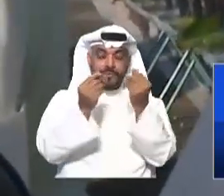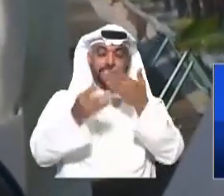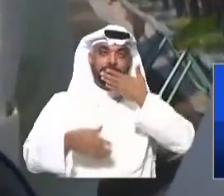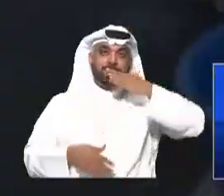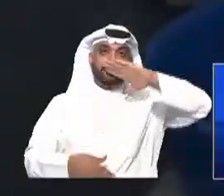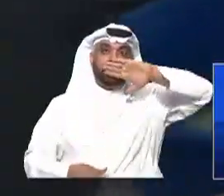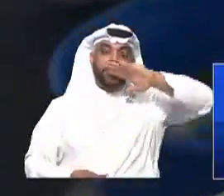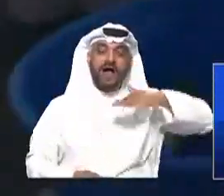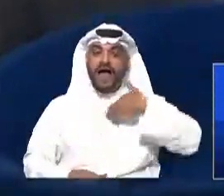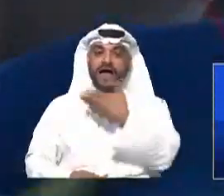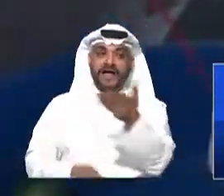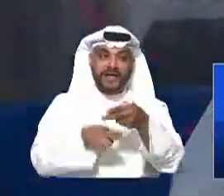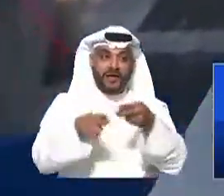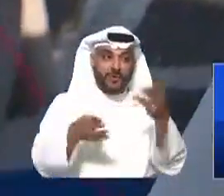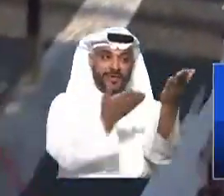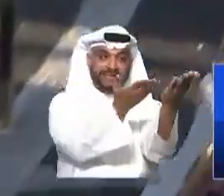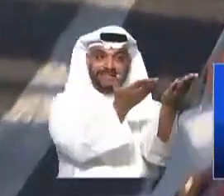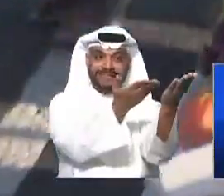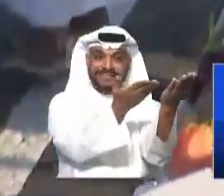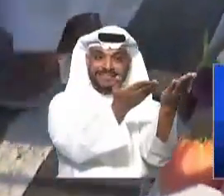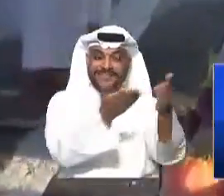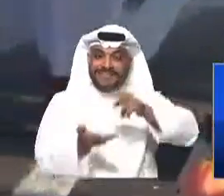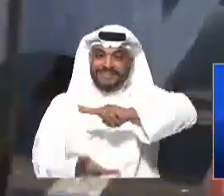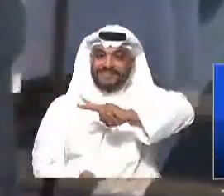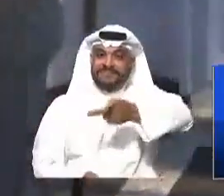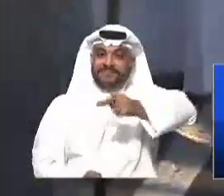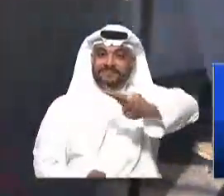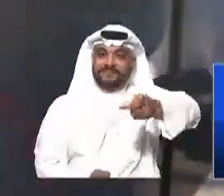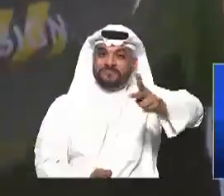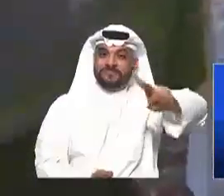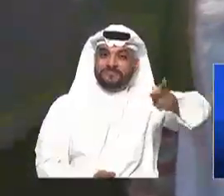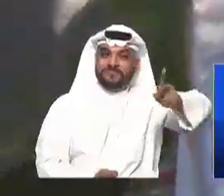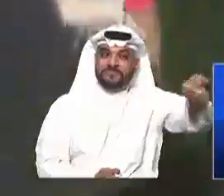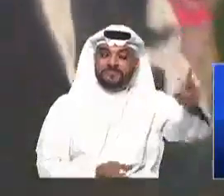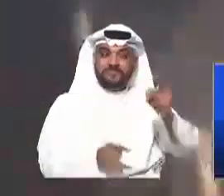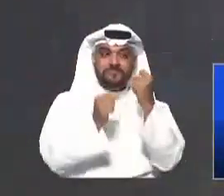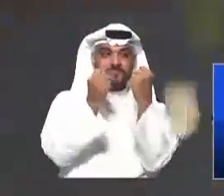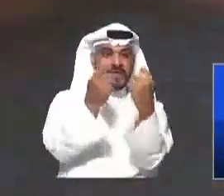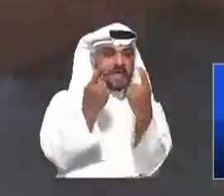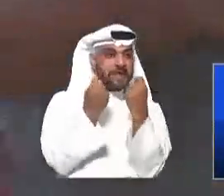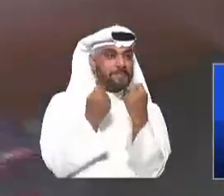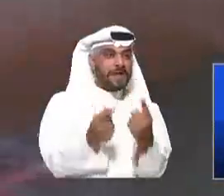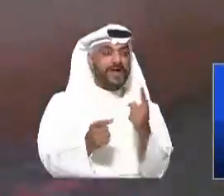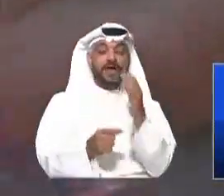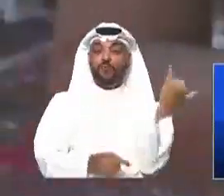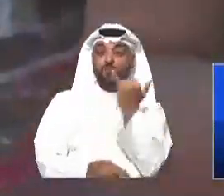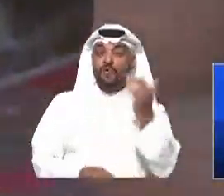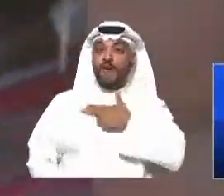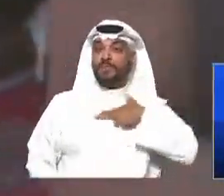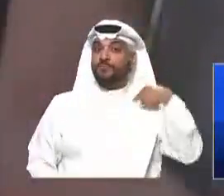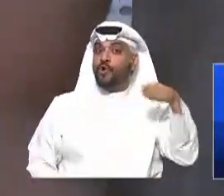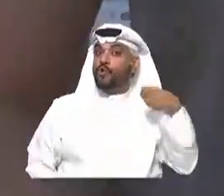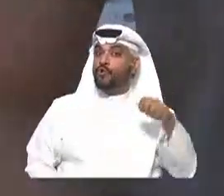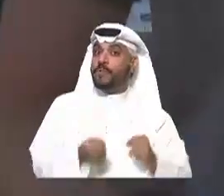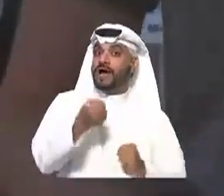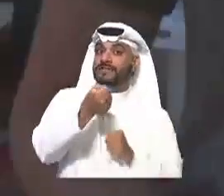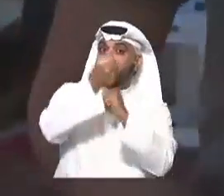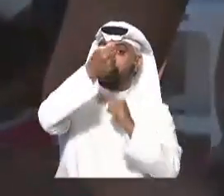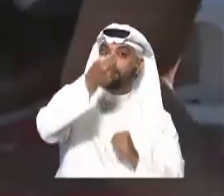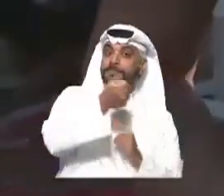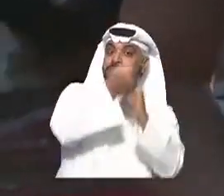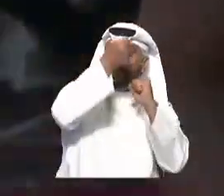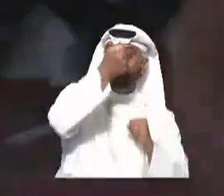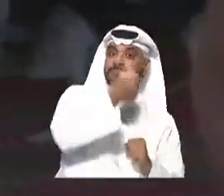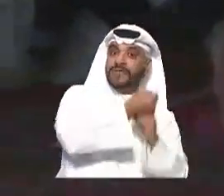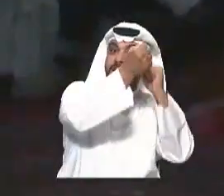هذا البلد. الجهات المعنية تعمل على قدم وساق في دعم المنتجات الزراعية المحلية